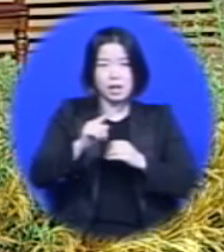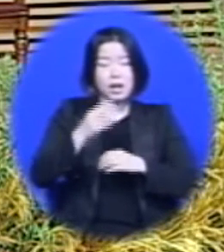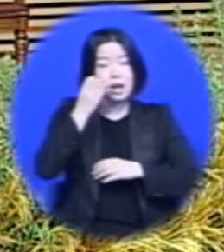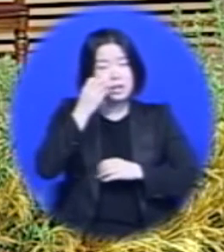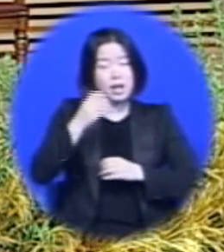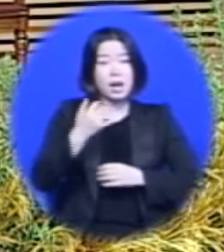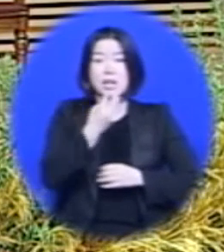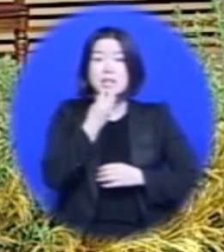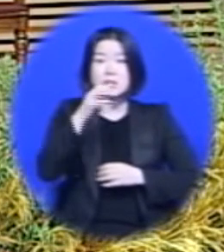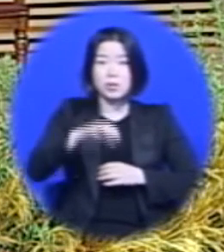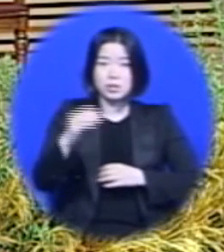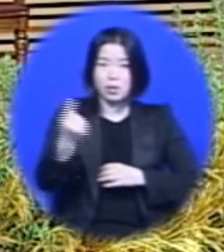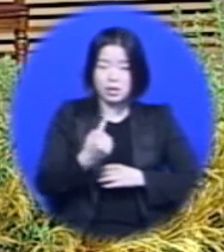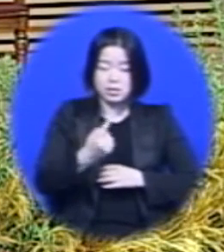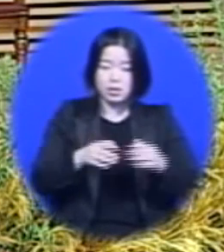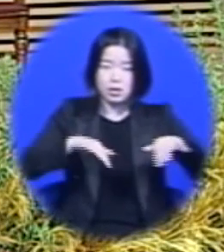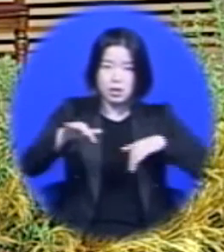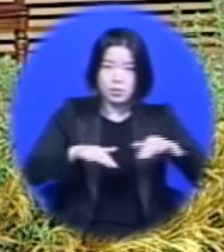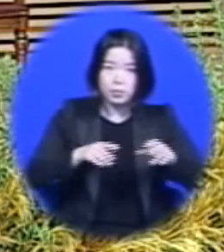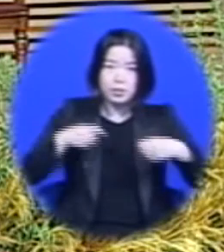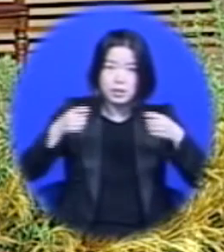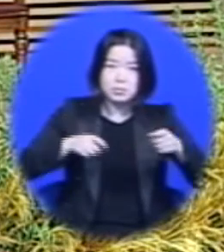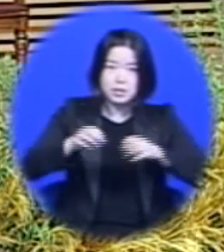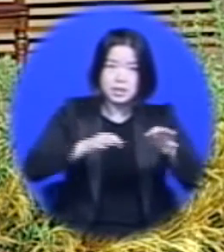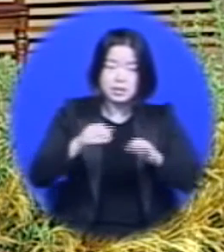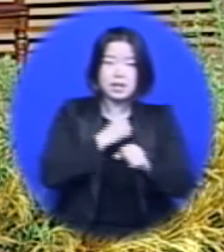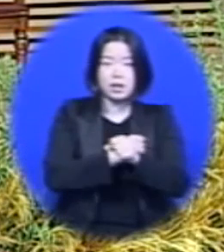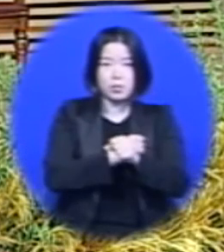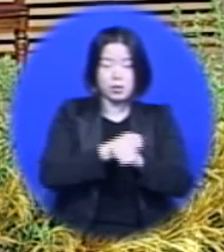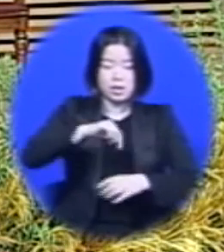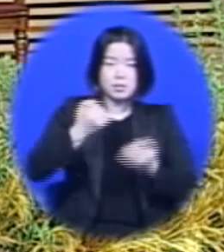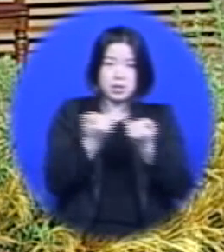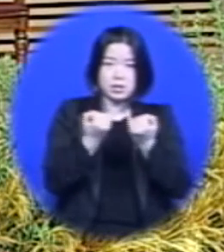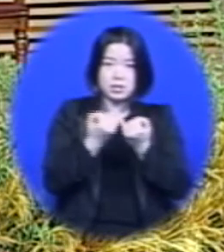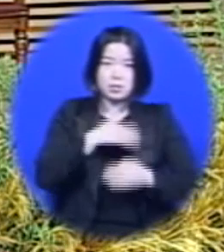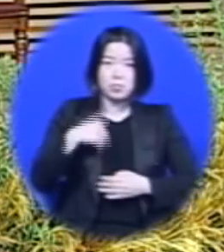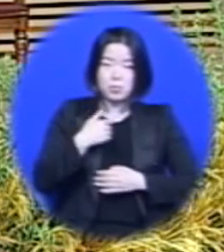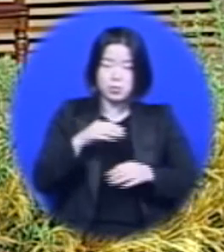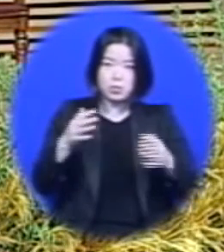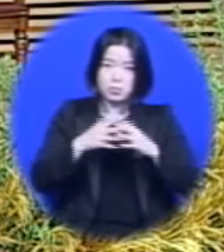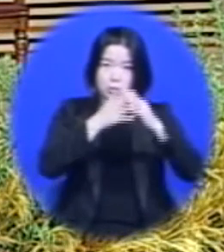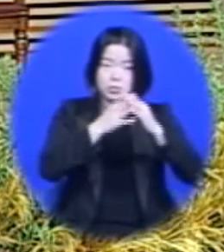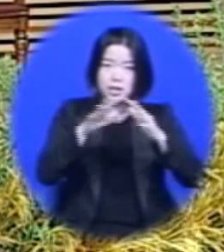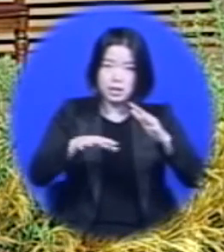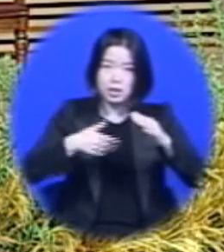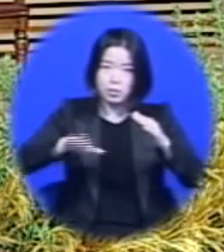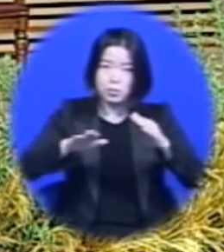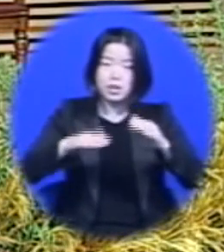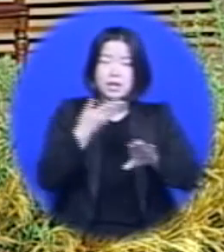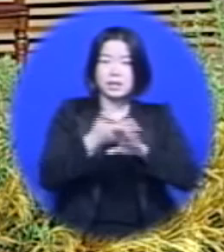땅에 올라와 노점상으로 쫓기고 여자 몸으로 공사판을 뛰어다니면서도 남보다 도와주는